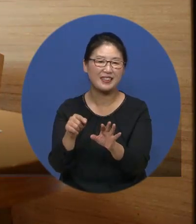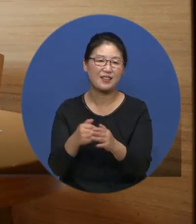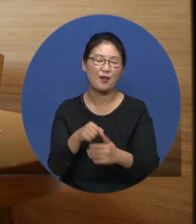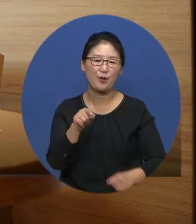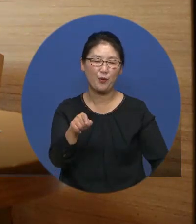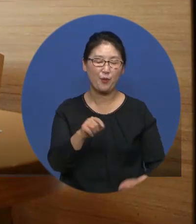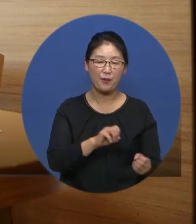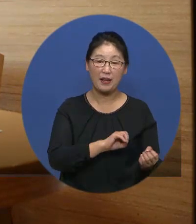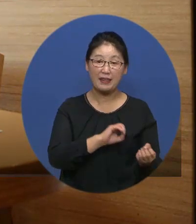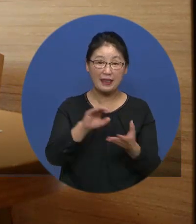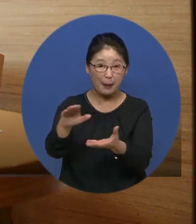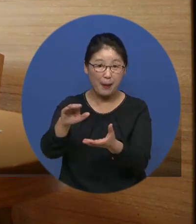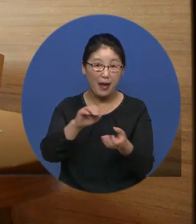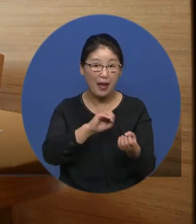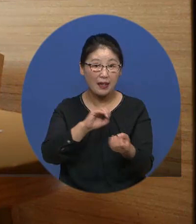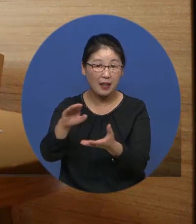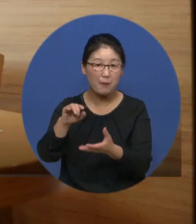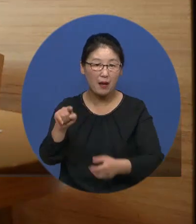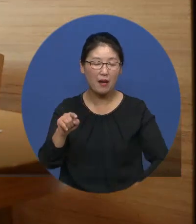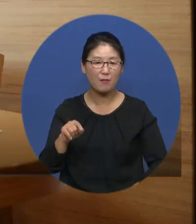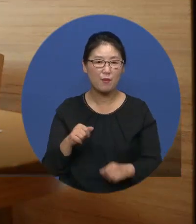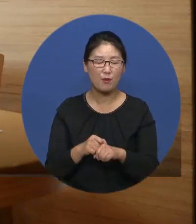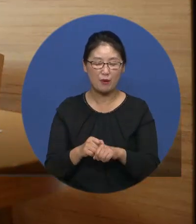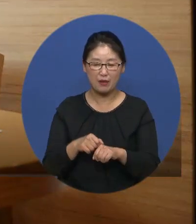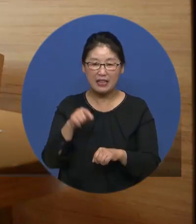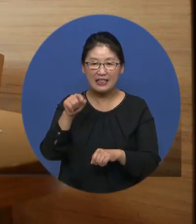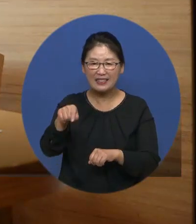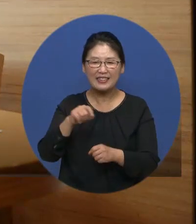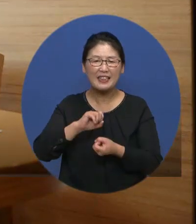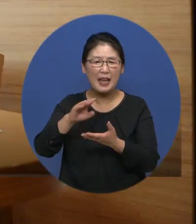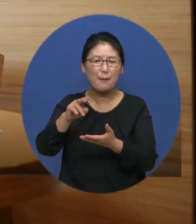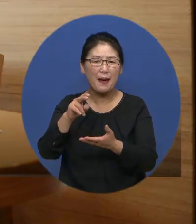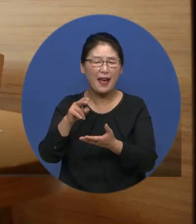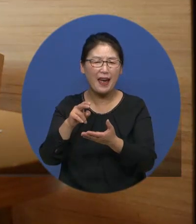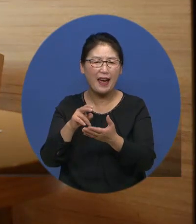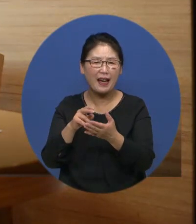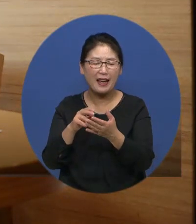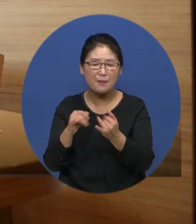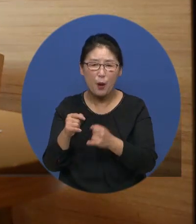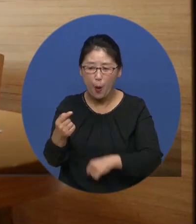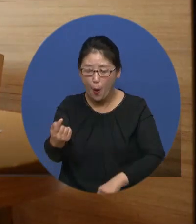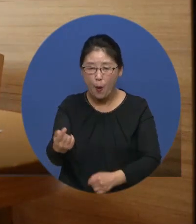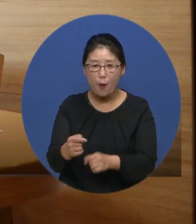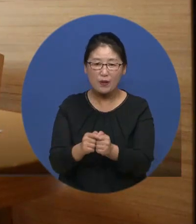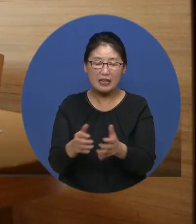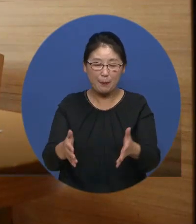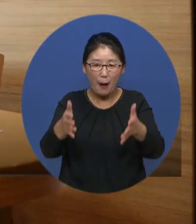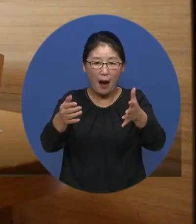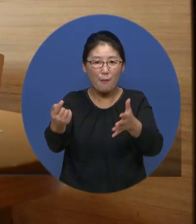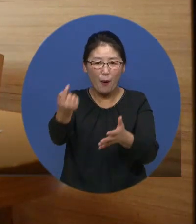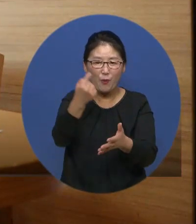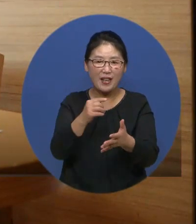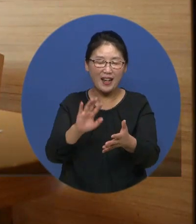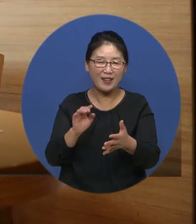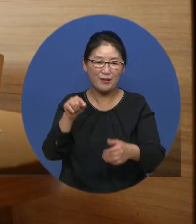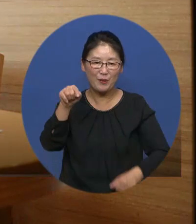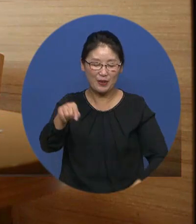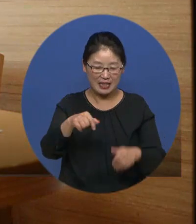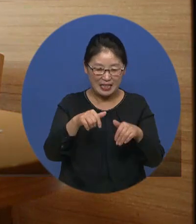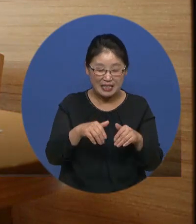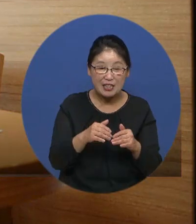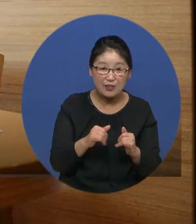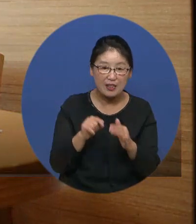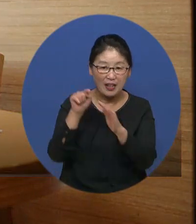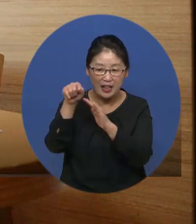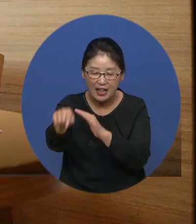예전에는 택배기사가 직접 사무실까지 올랐는데 올라오지 않고 그 직원들이 갖다 주고 있고요. 그 다음에 저희 층마다